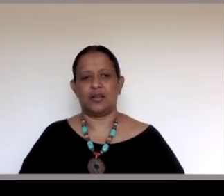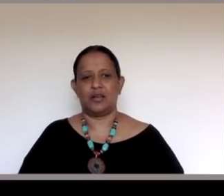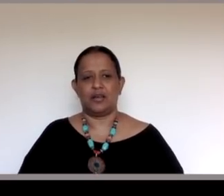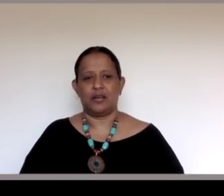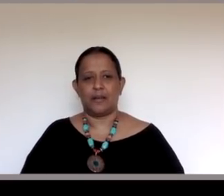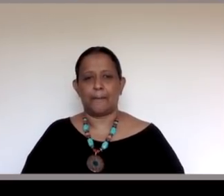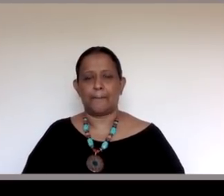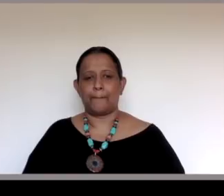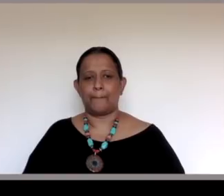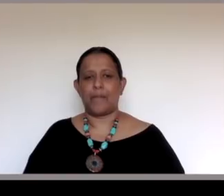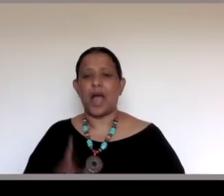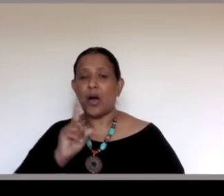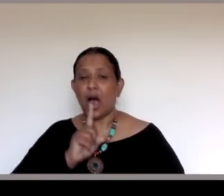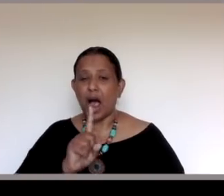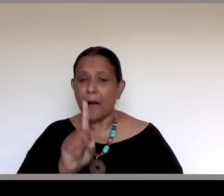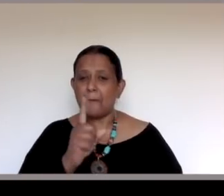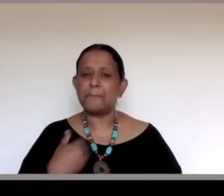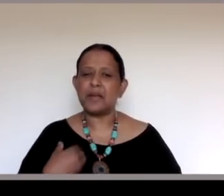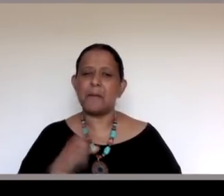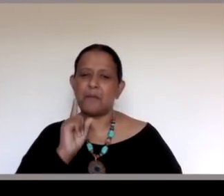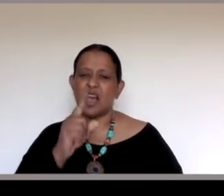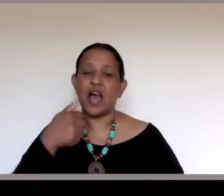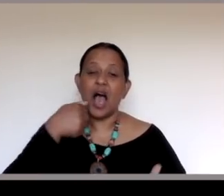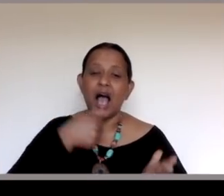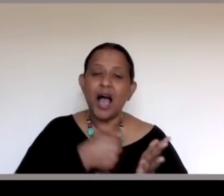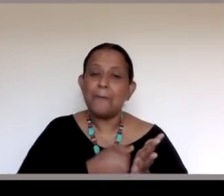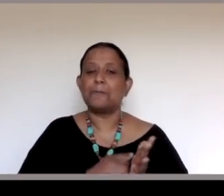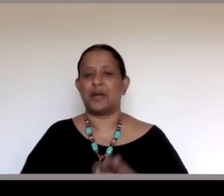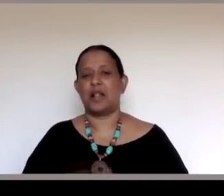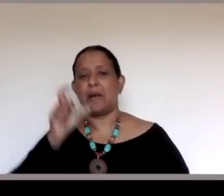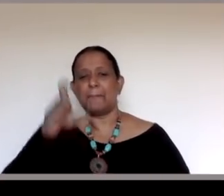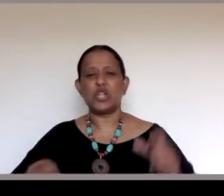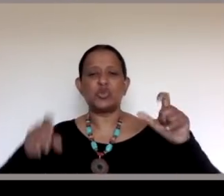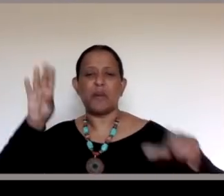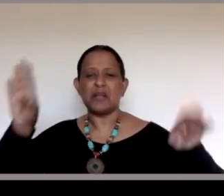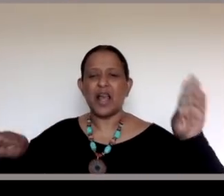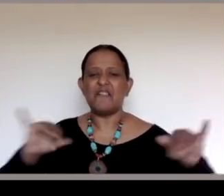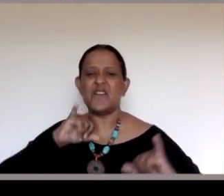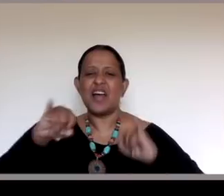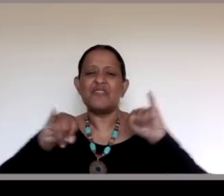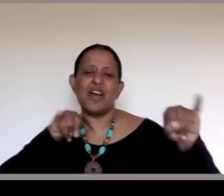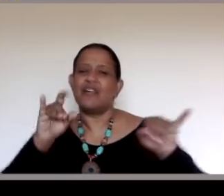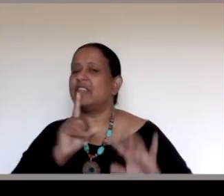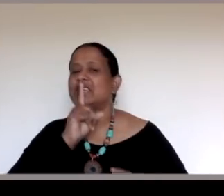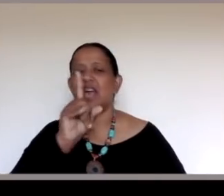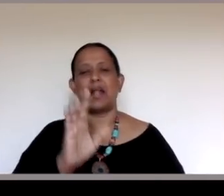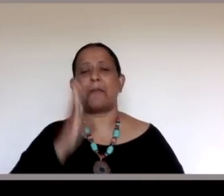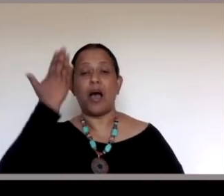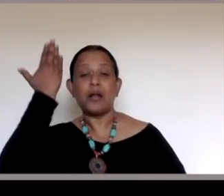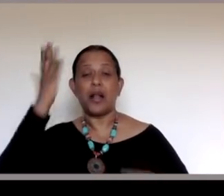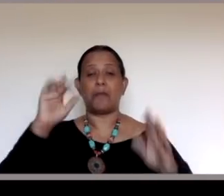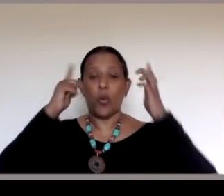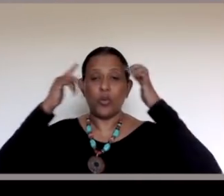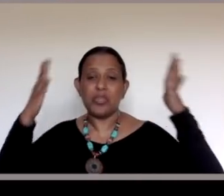நாட்ட உன்வஹான் செசியல்ல தீமட சூதானம்பவாய் அதன் அர்த்தம் என்னவென்றால் தாழ்மையோடு அவருக்கு